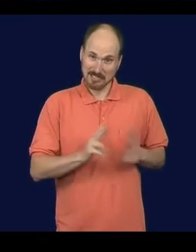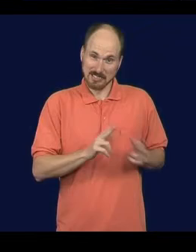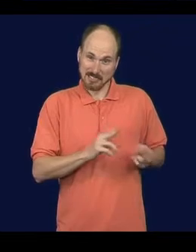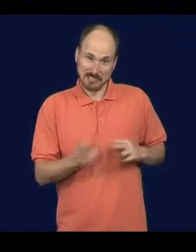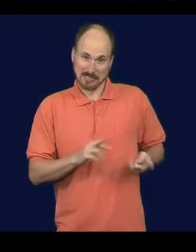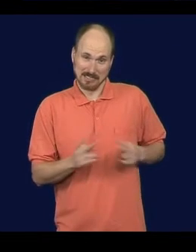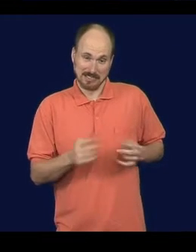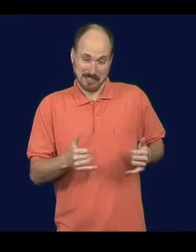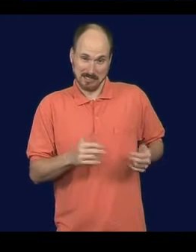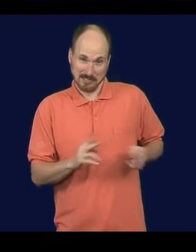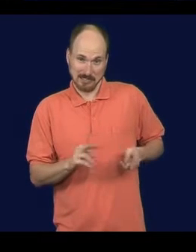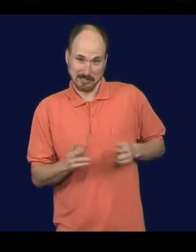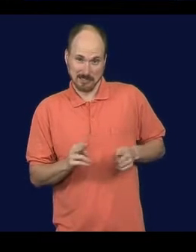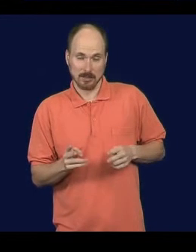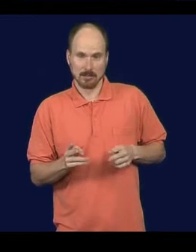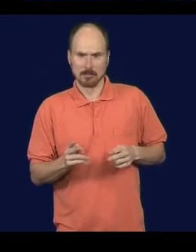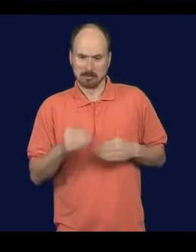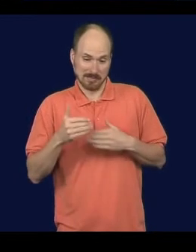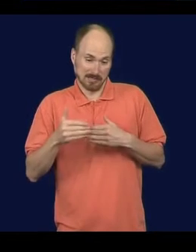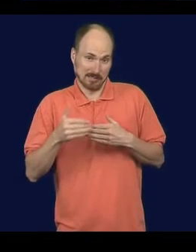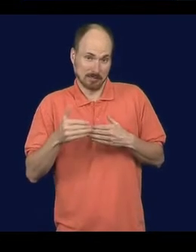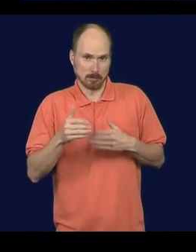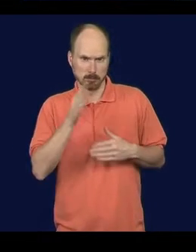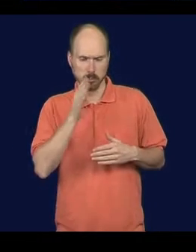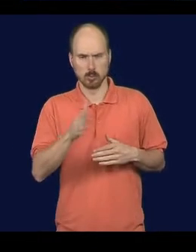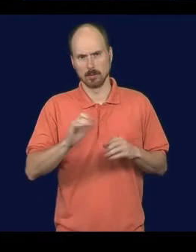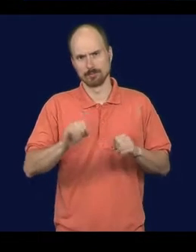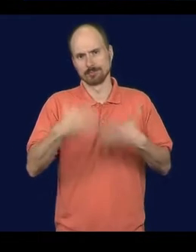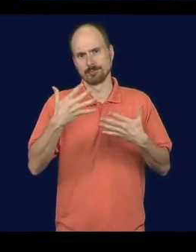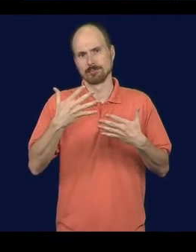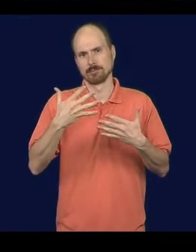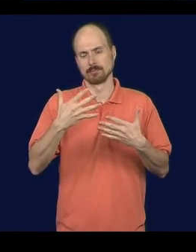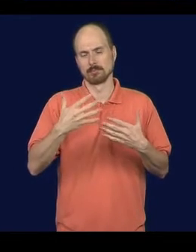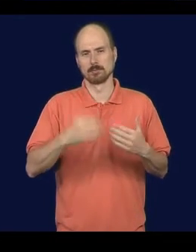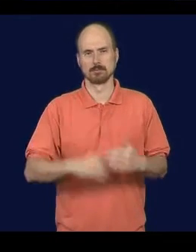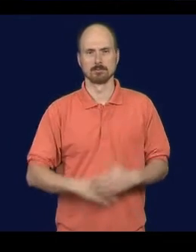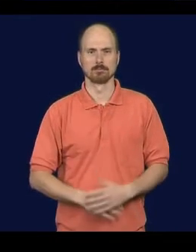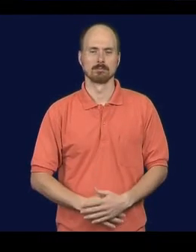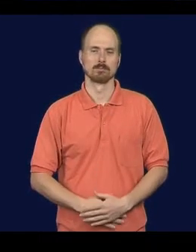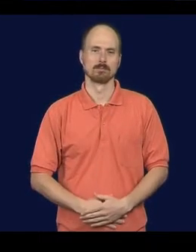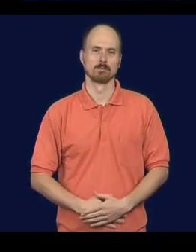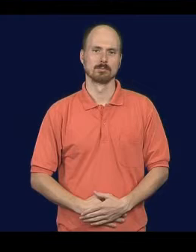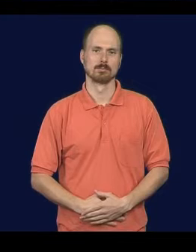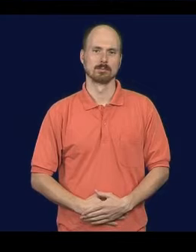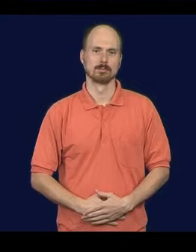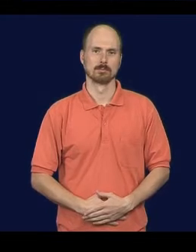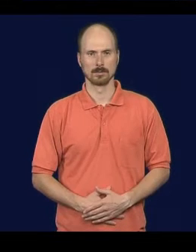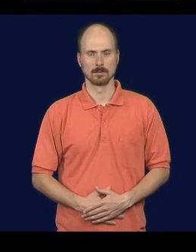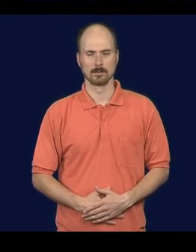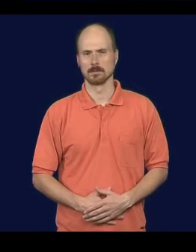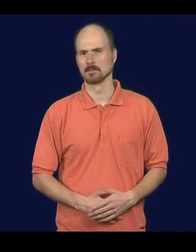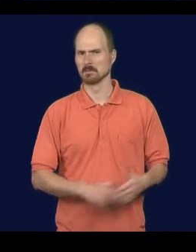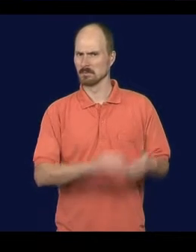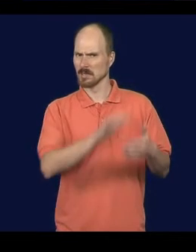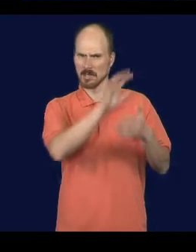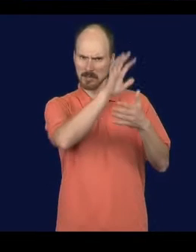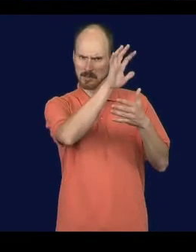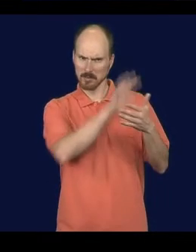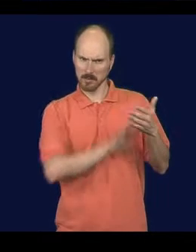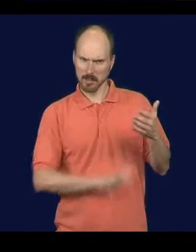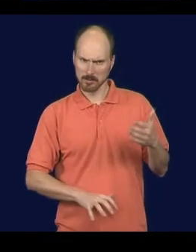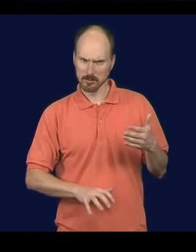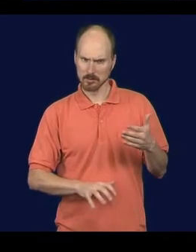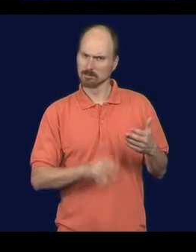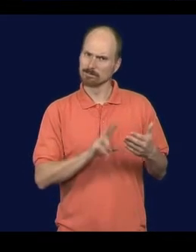to funguje tak, že vy zmášete ten čuglík a vám vlastně řekne, kam chcete, nebo co je na